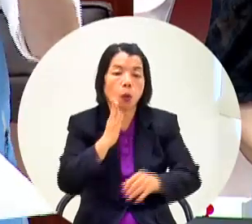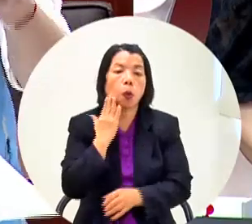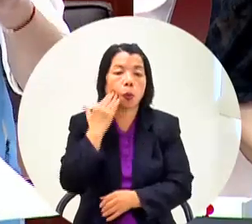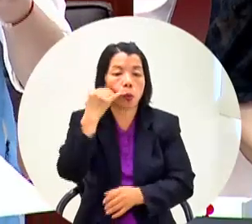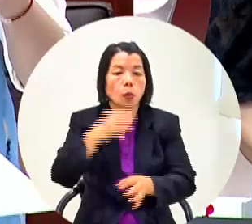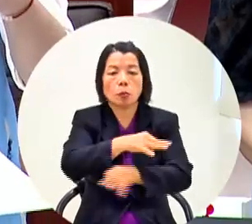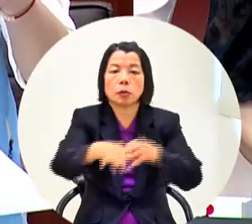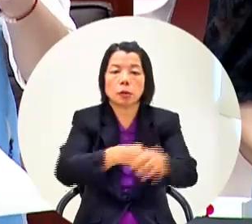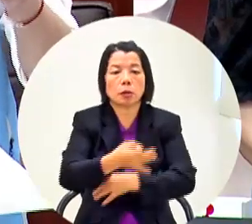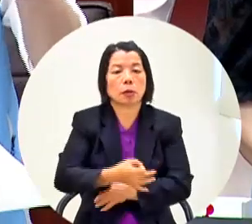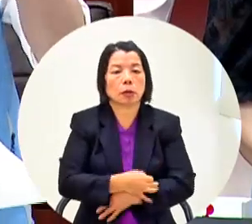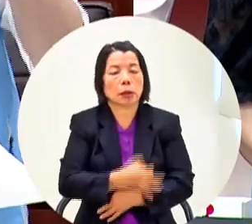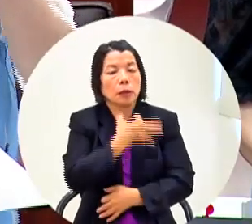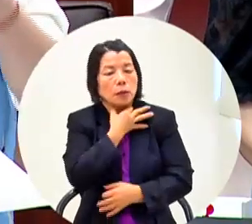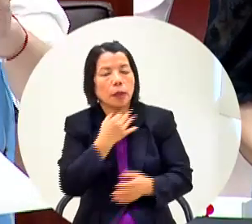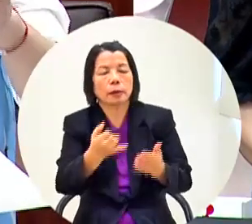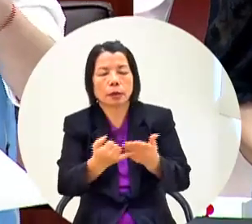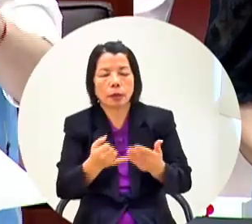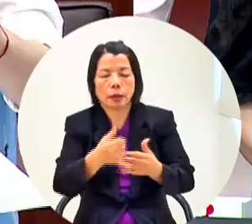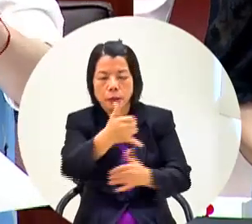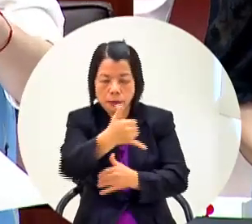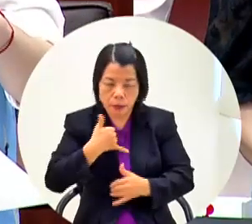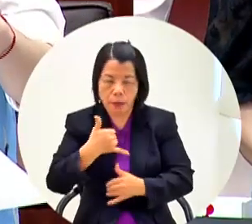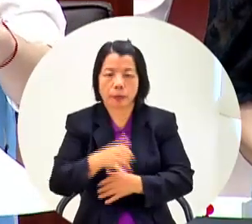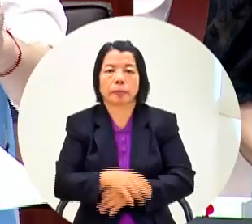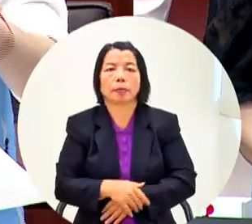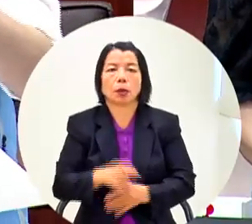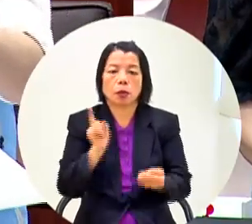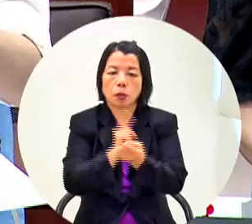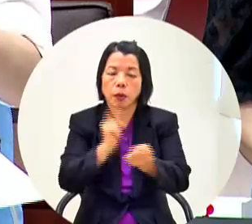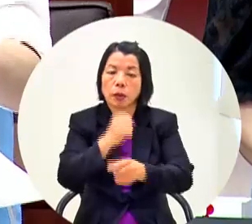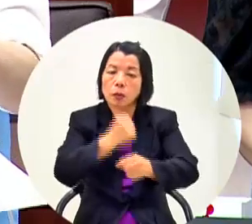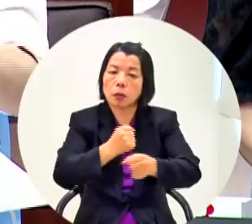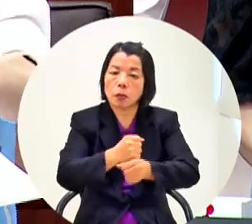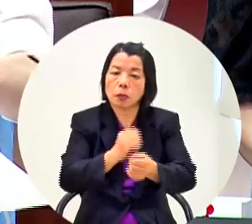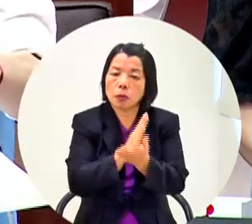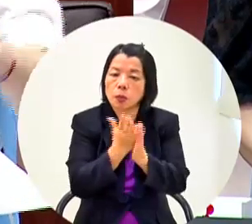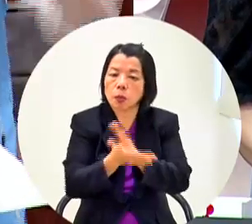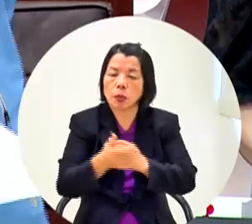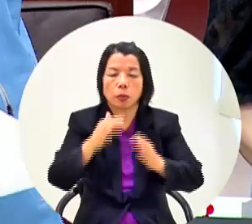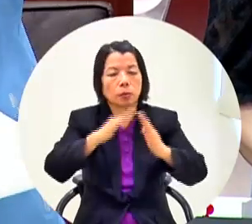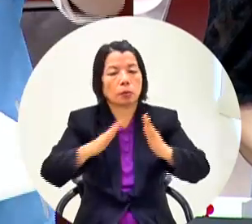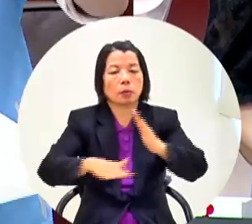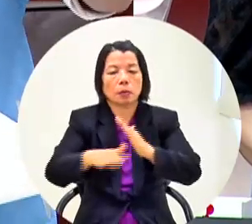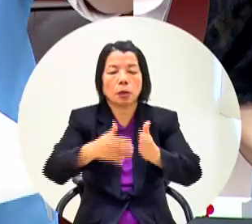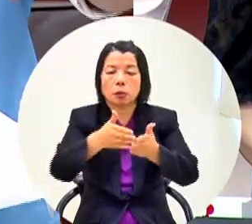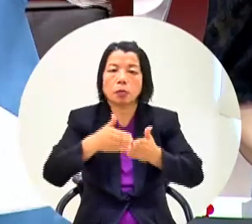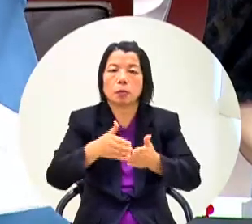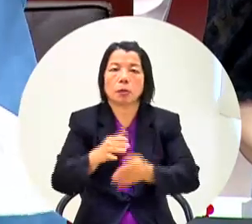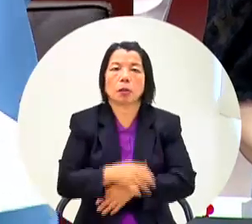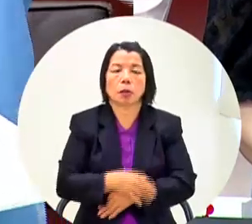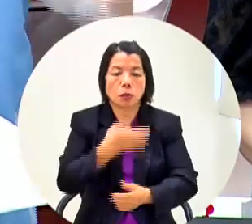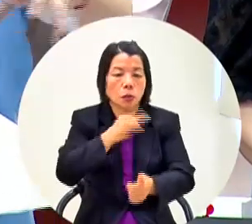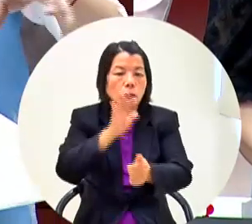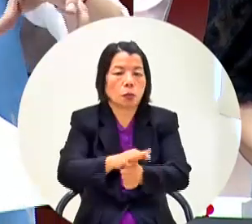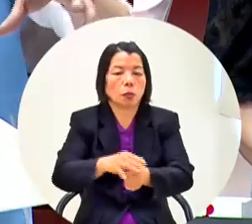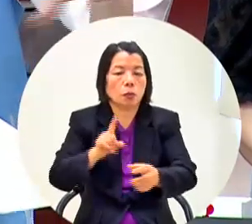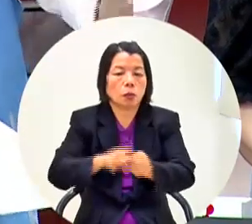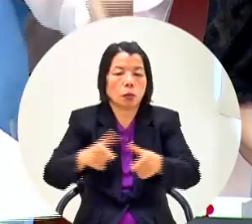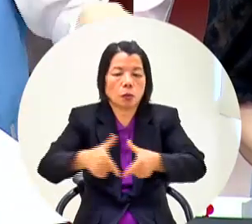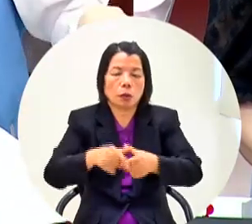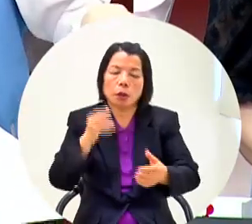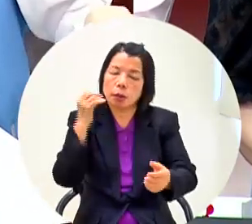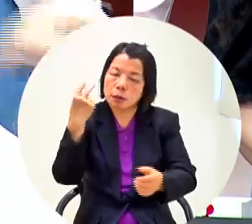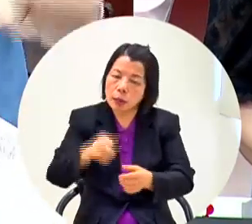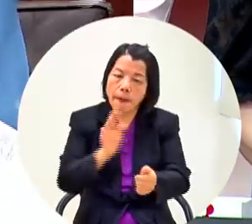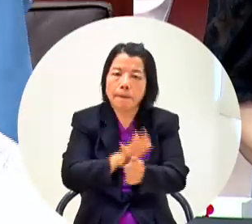欢迎打这支电话。那根据你个人、职业别、还有家庭等等的需要，纾困中心再来告诉你，帮你